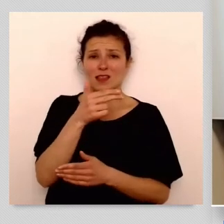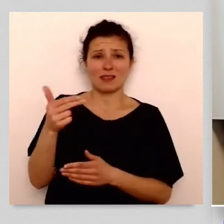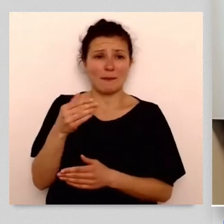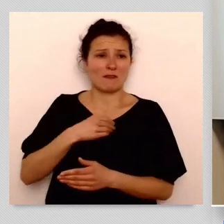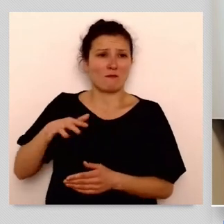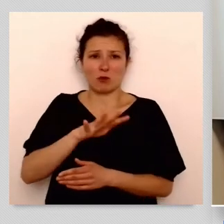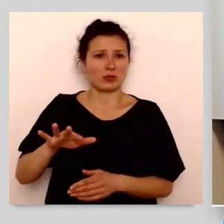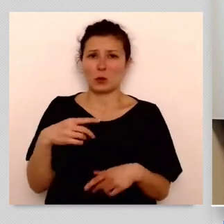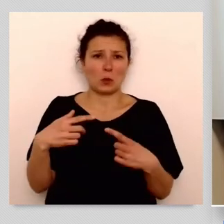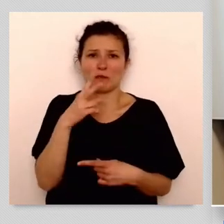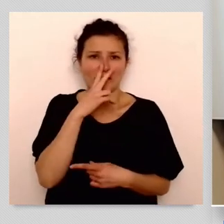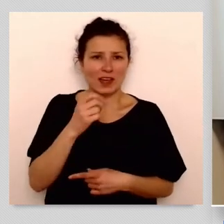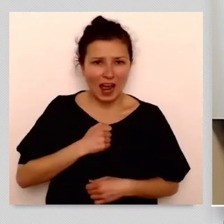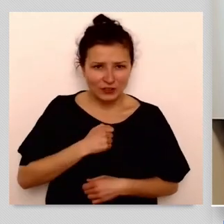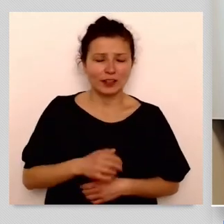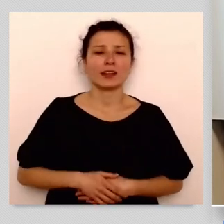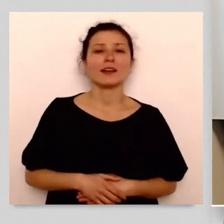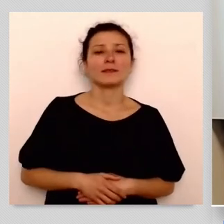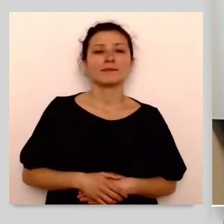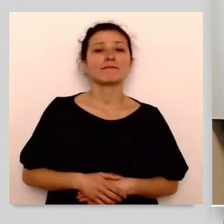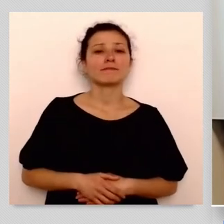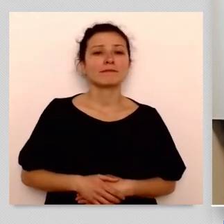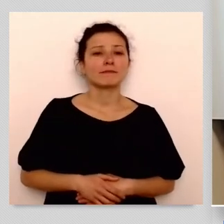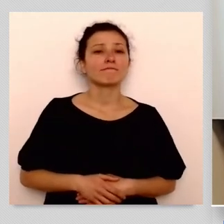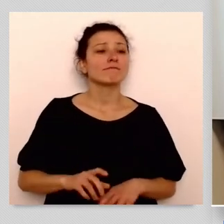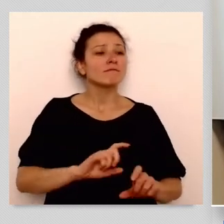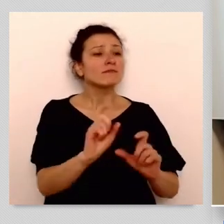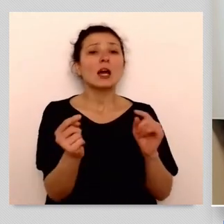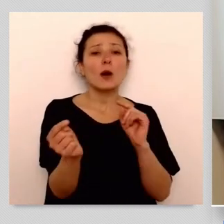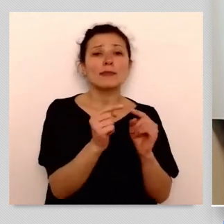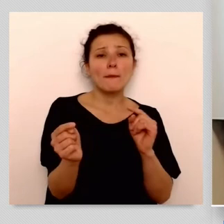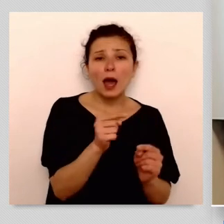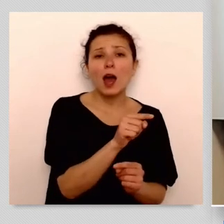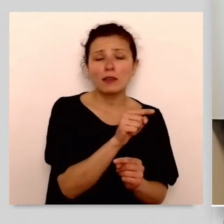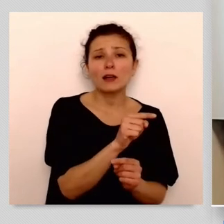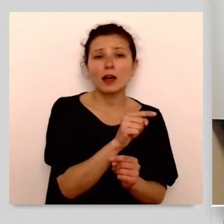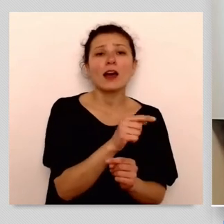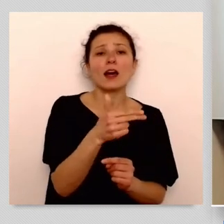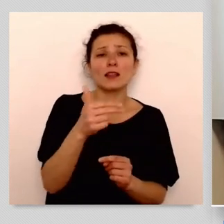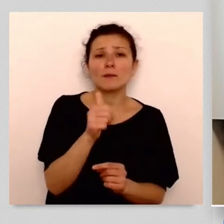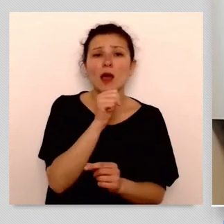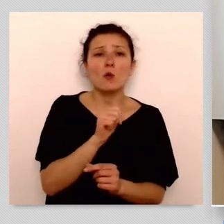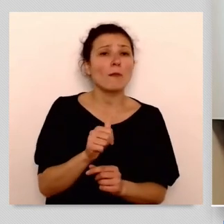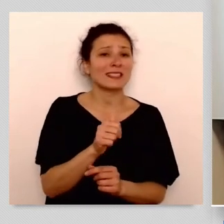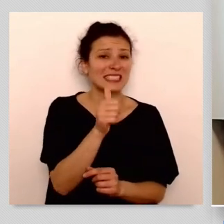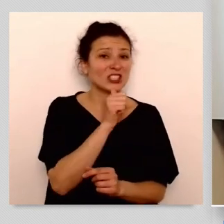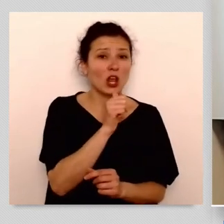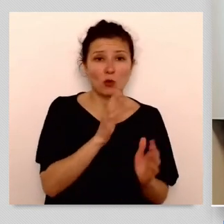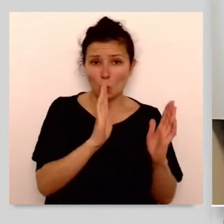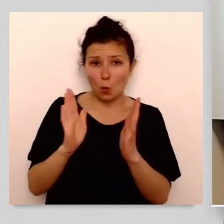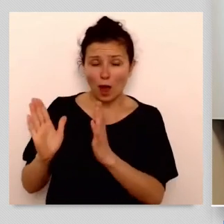widoczne, prawda, że jednak cała debata o Europejskim Zielonym Ładzie, dyskusja o